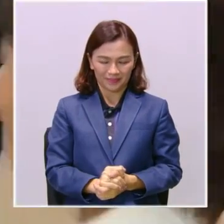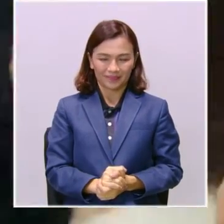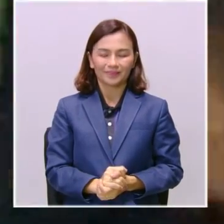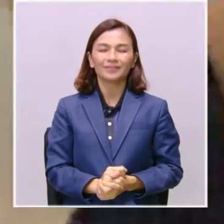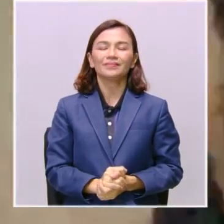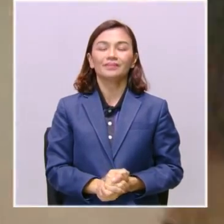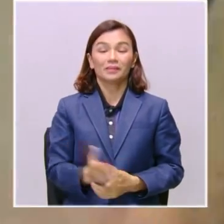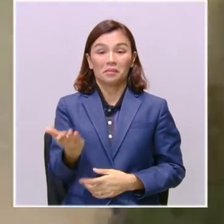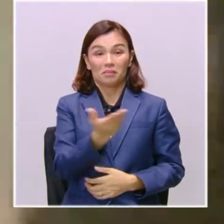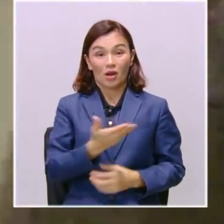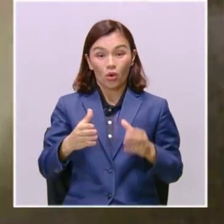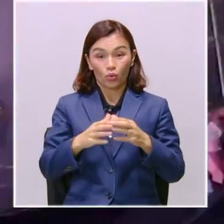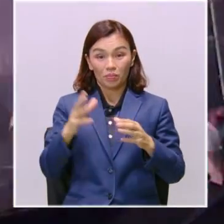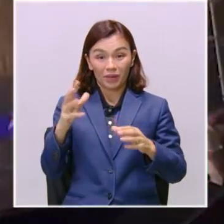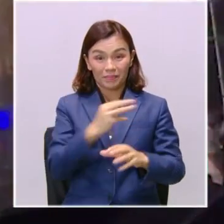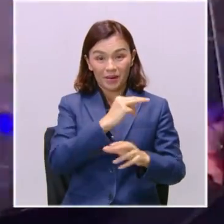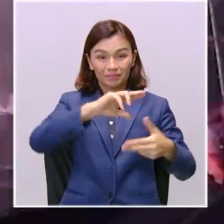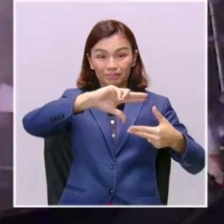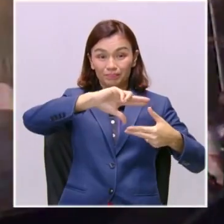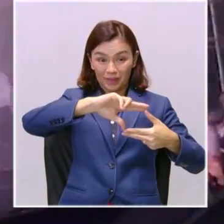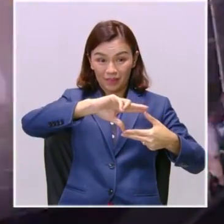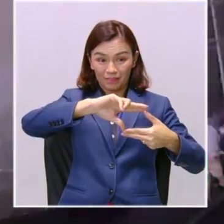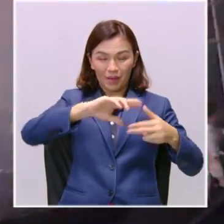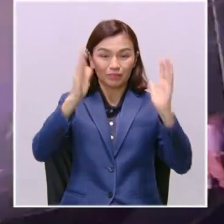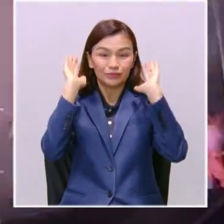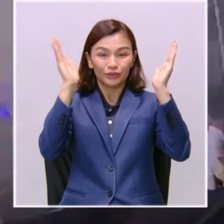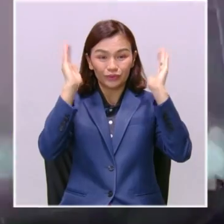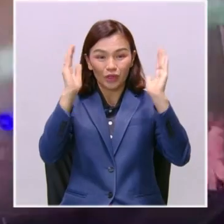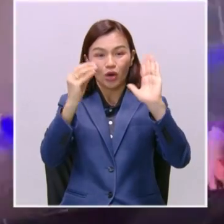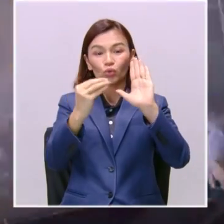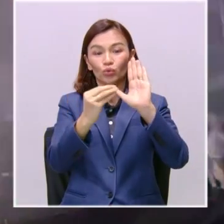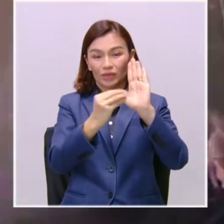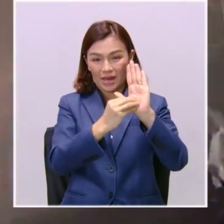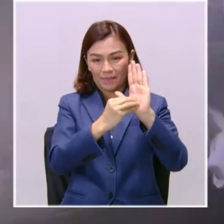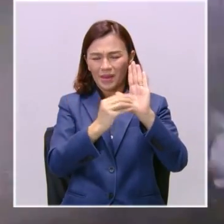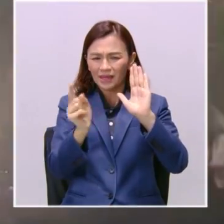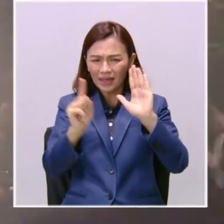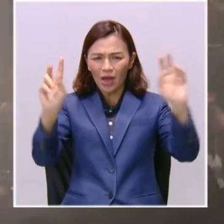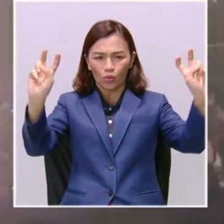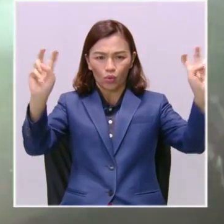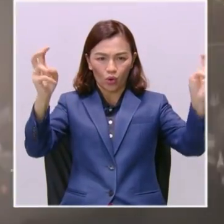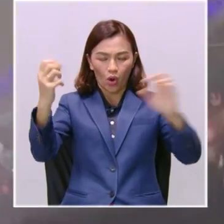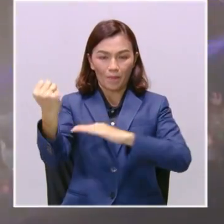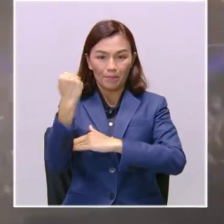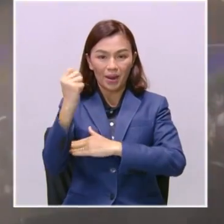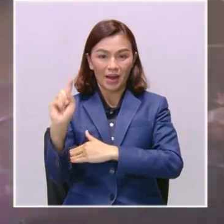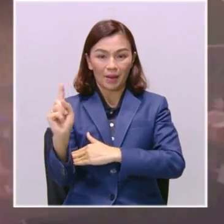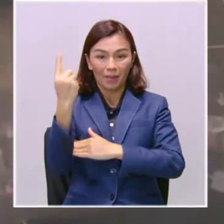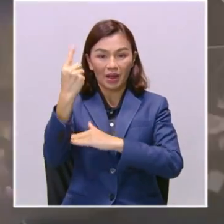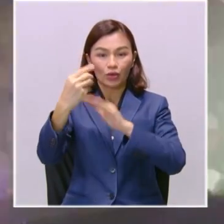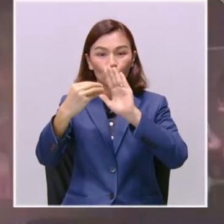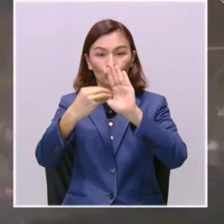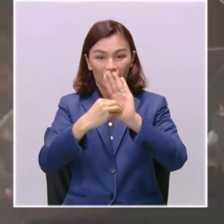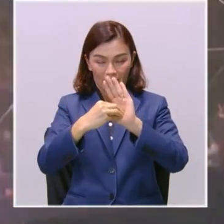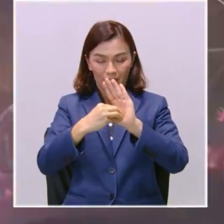ขณะที่พรรคพลังประชารัฐได้จัดเวทีปราศรัยย่อยโซนกรุงเทพตอนเหนือนะคะในหัวข้อพลังใหม่พลังกรุงเทพ